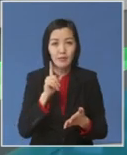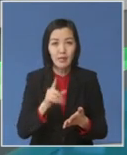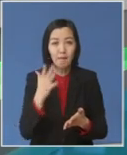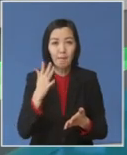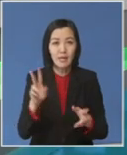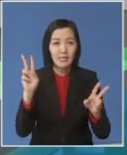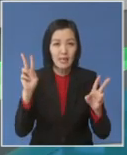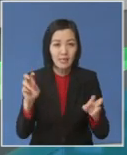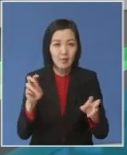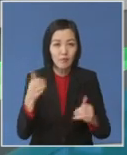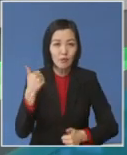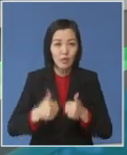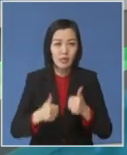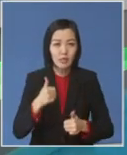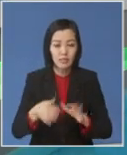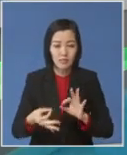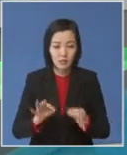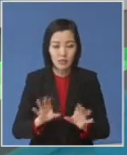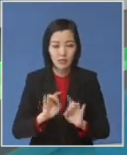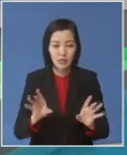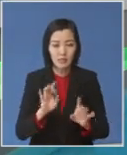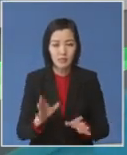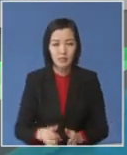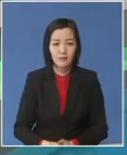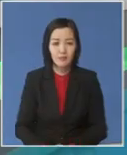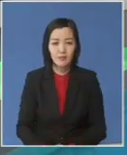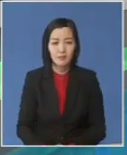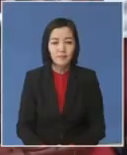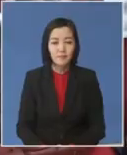Жас дарындар байқауын әріптесім Камшат Мұхамеджан көріп қайтты.